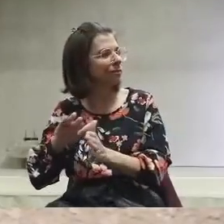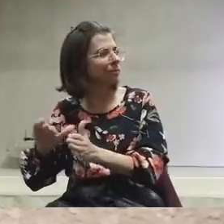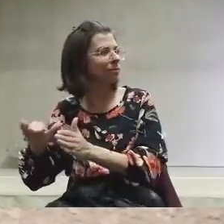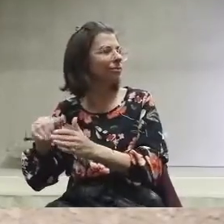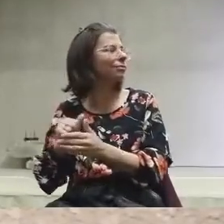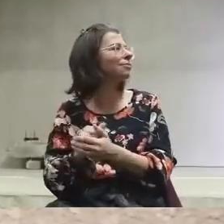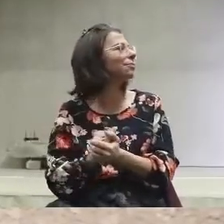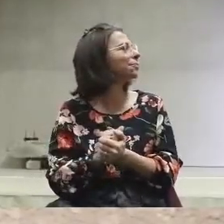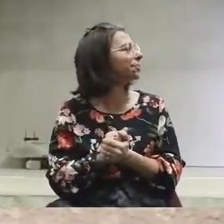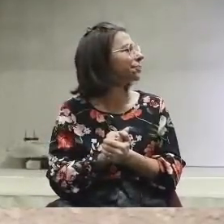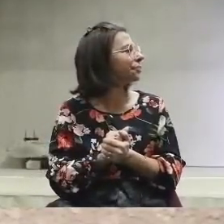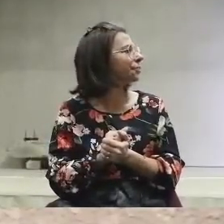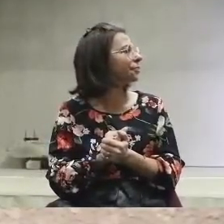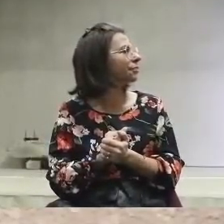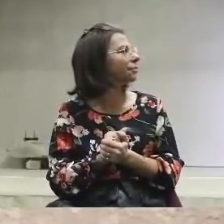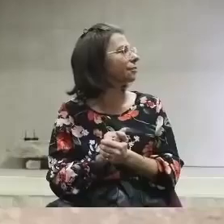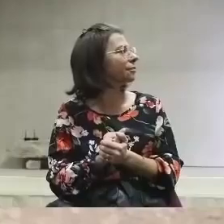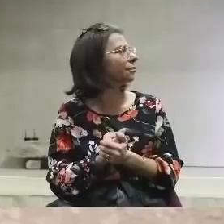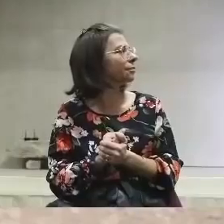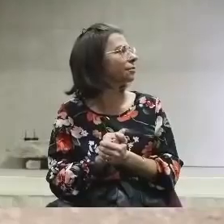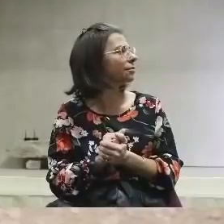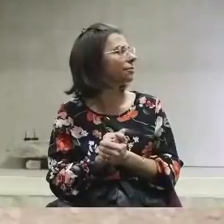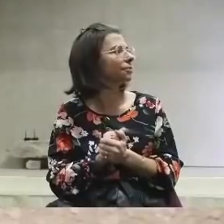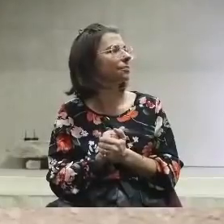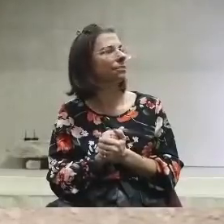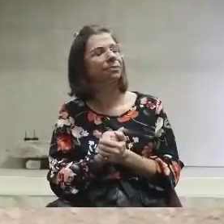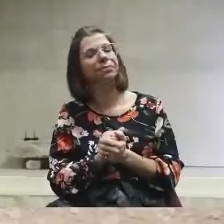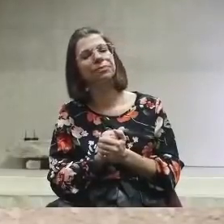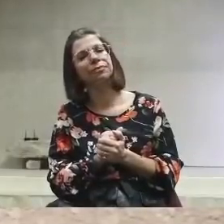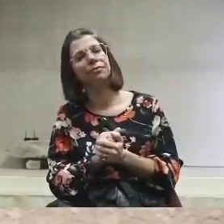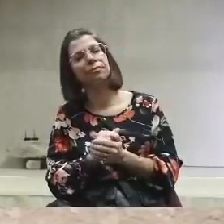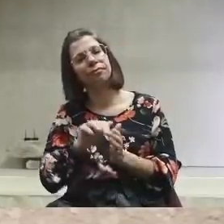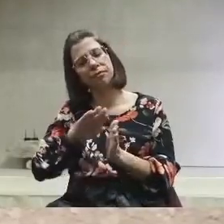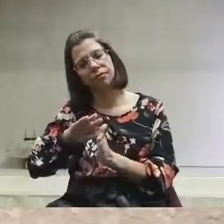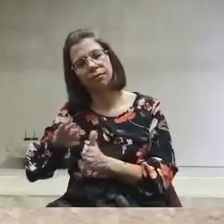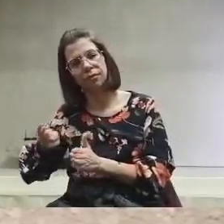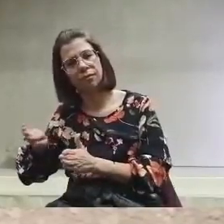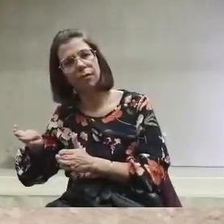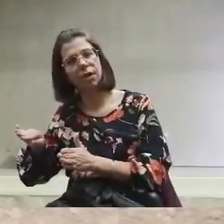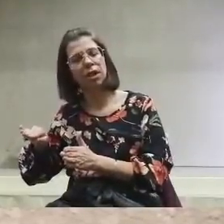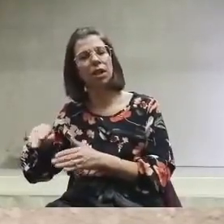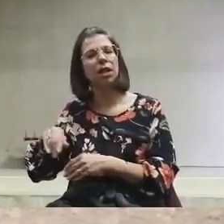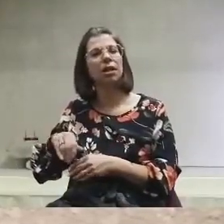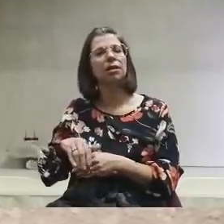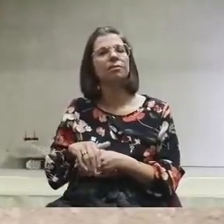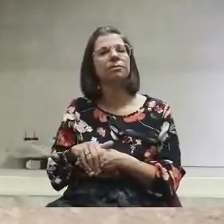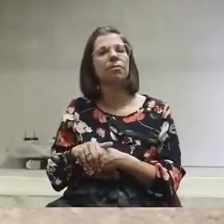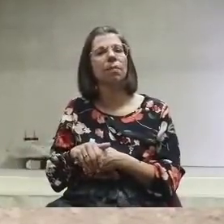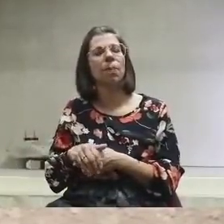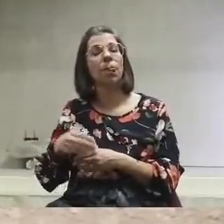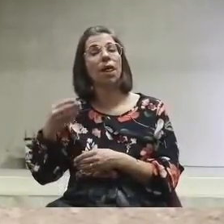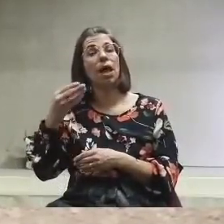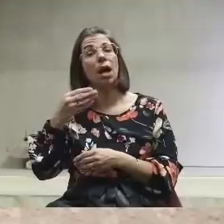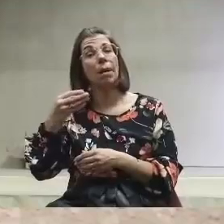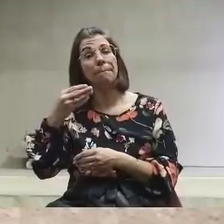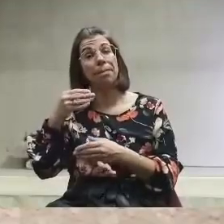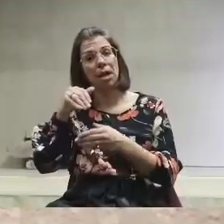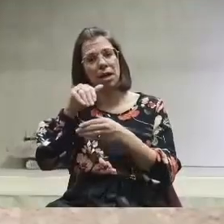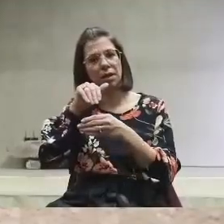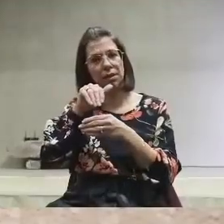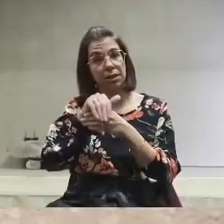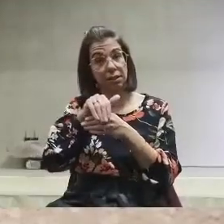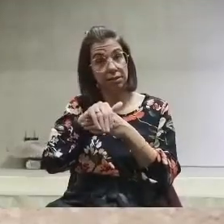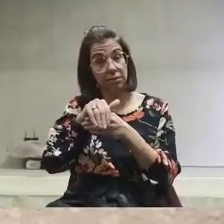surprise, des membres de ma famille qui est passé, qui habite aux États-Unis, et qui était là à la réunion de prière. Il y avait ma sœur,